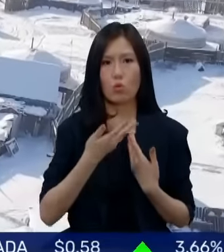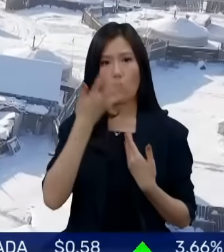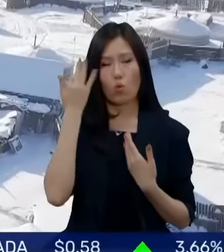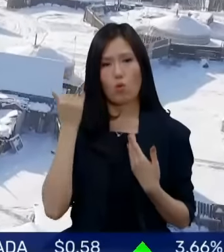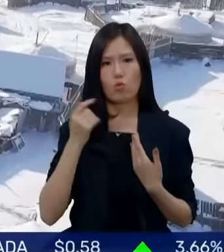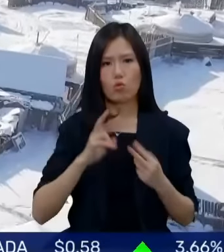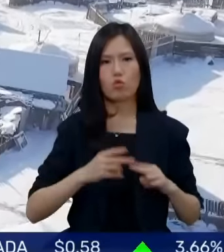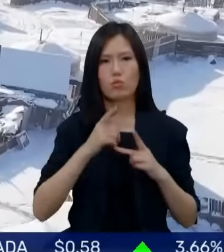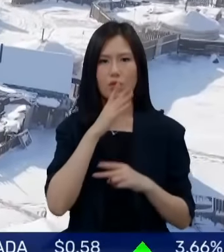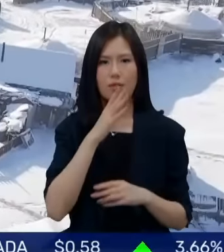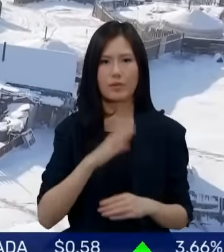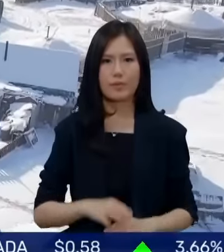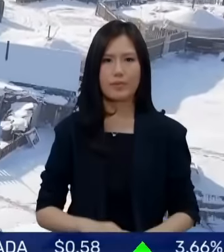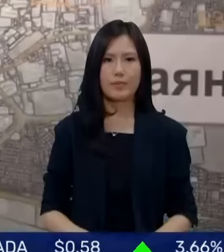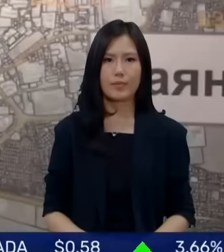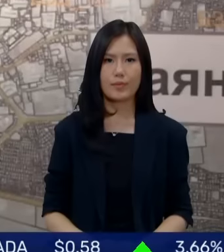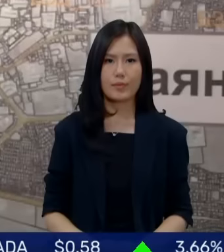орно гэлээ.